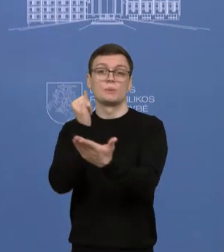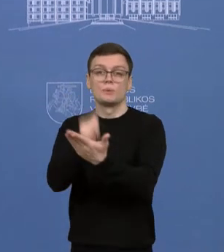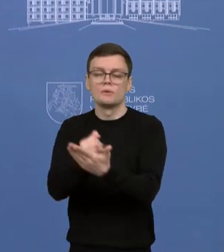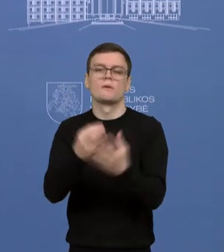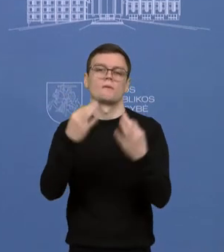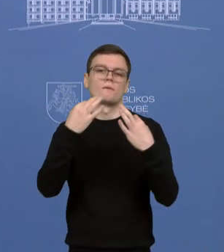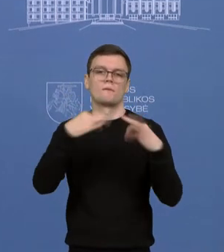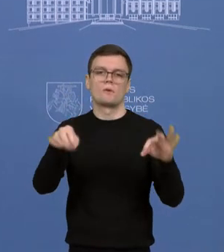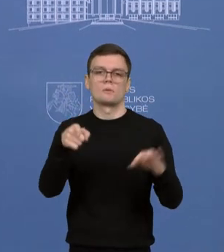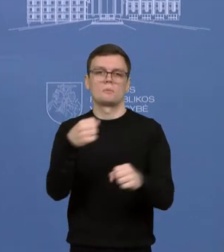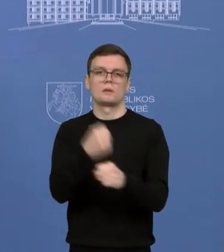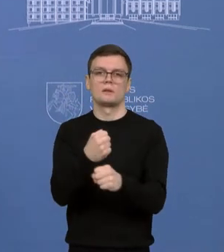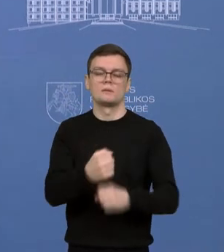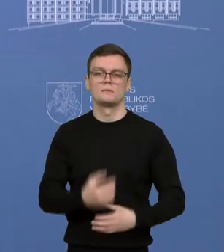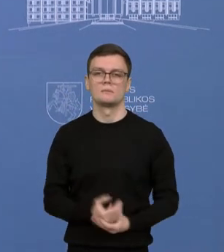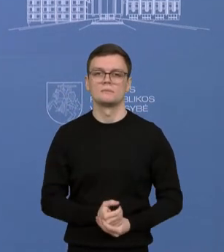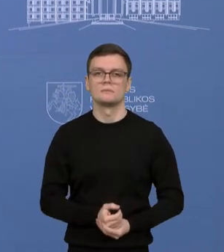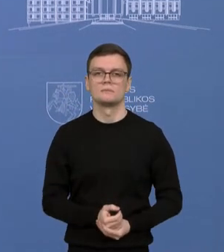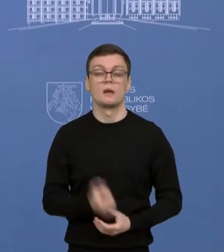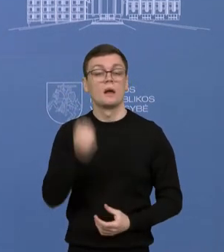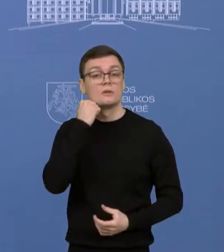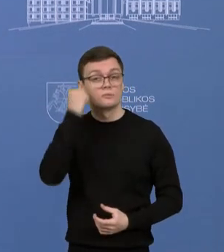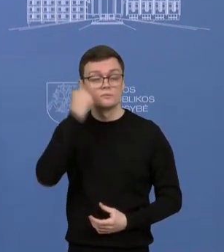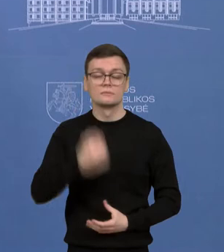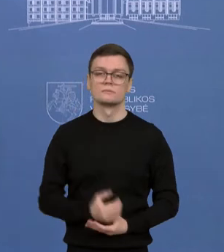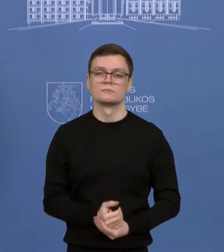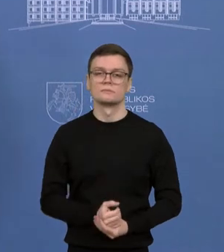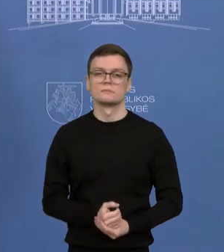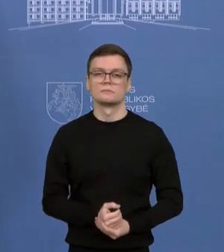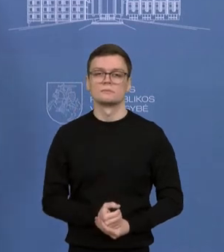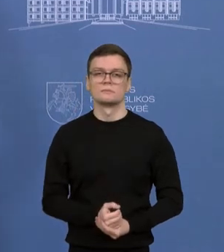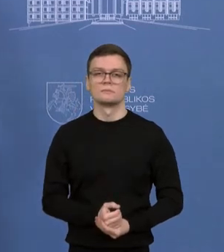leistų tai užtikrinti. Prašom.